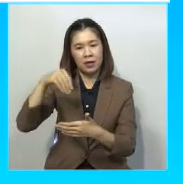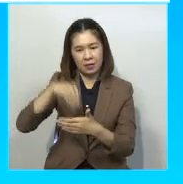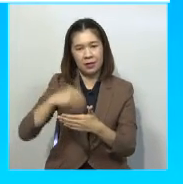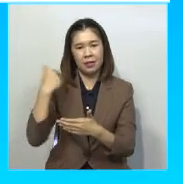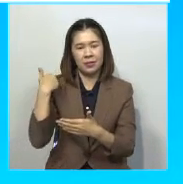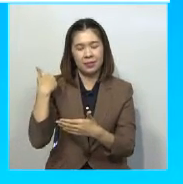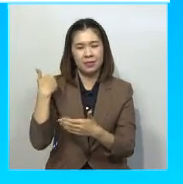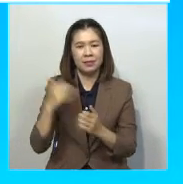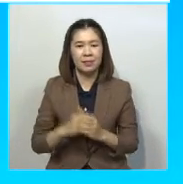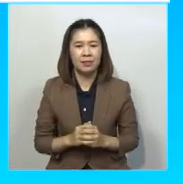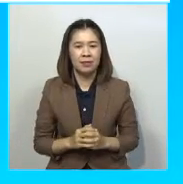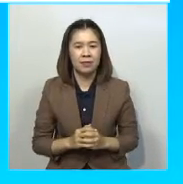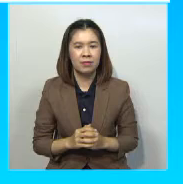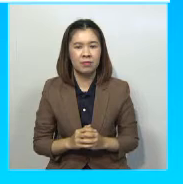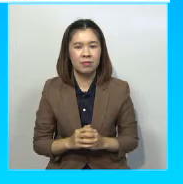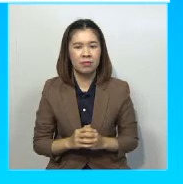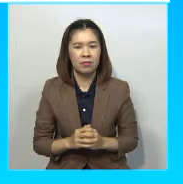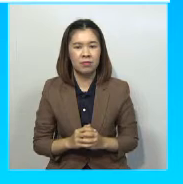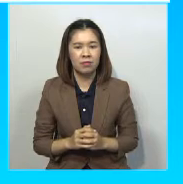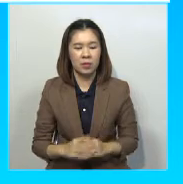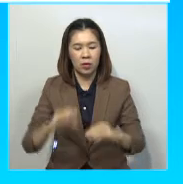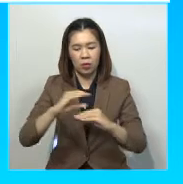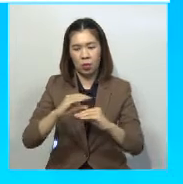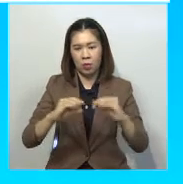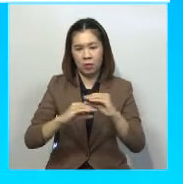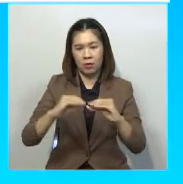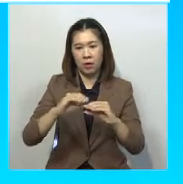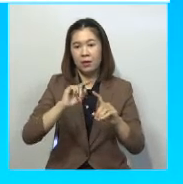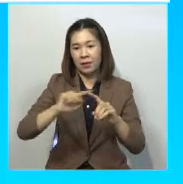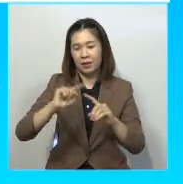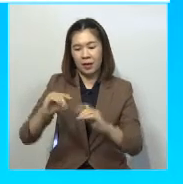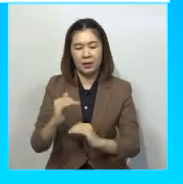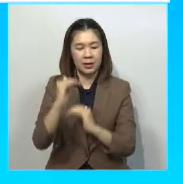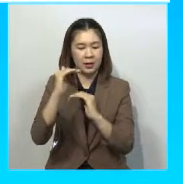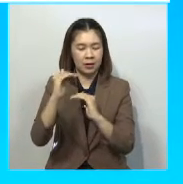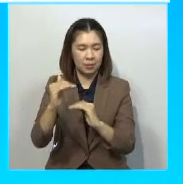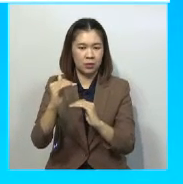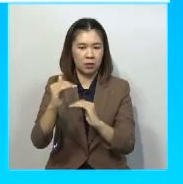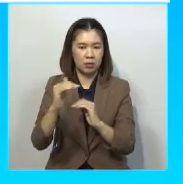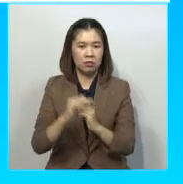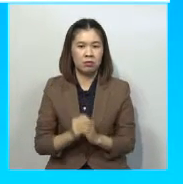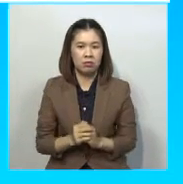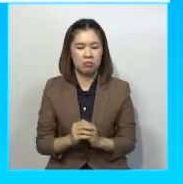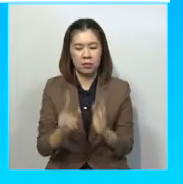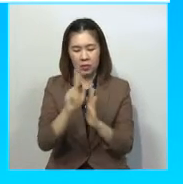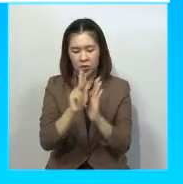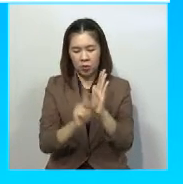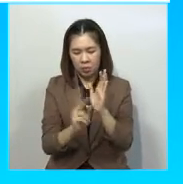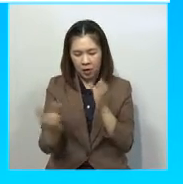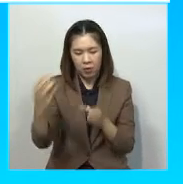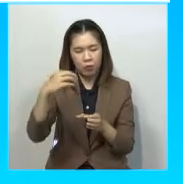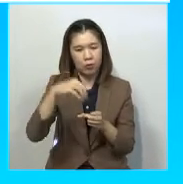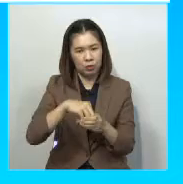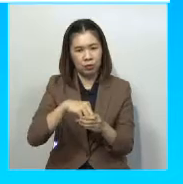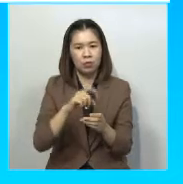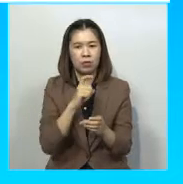นี้นะและทุกสิ่งทุกโครงการใหญ่ๆที่เรากำหนดลงไปมันเป็นกฎหมายไปหมดแล้วแต่ผ